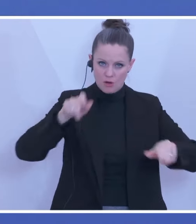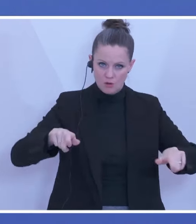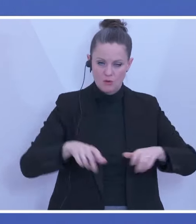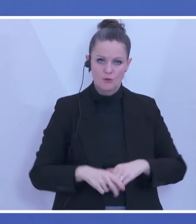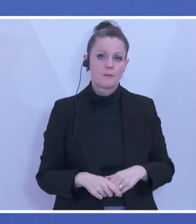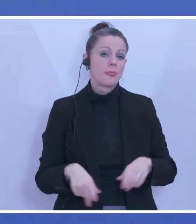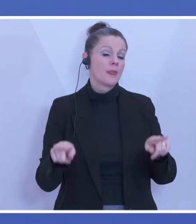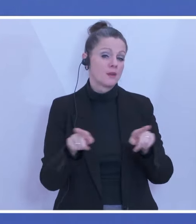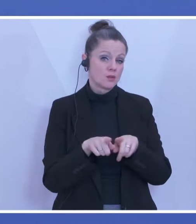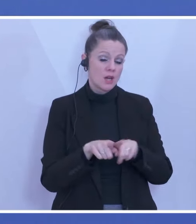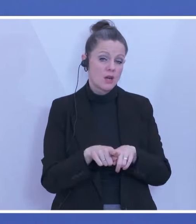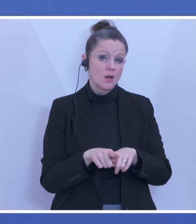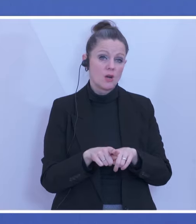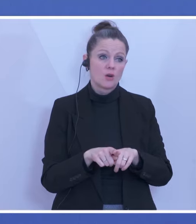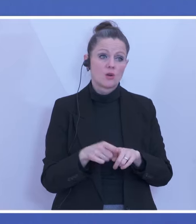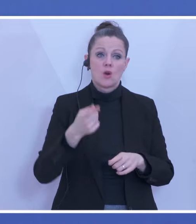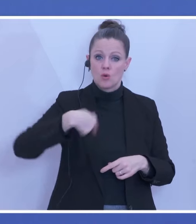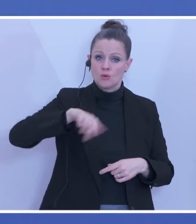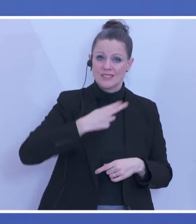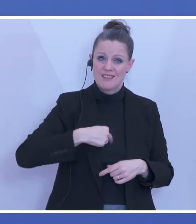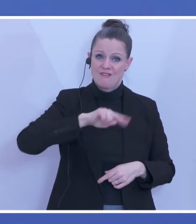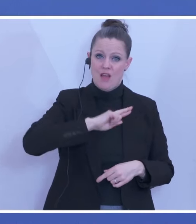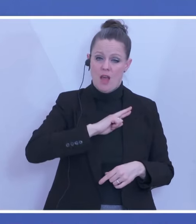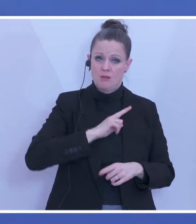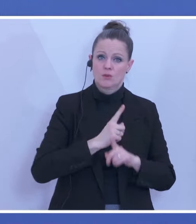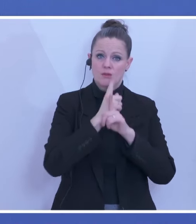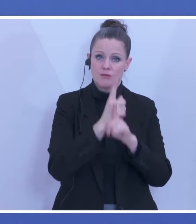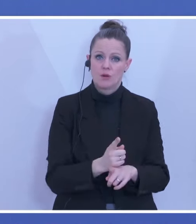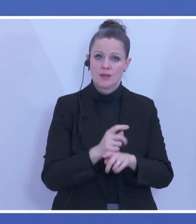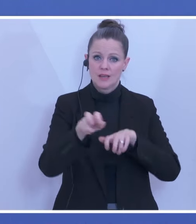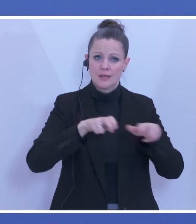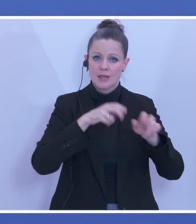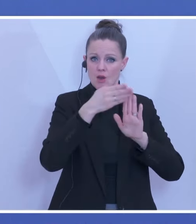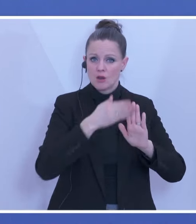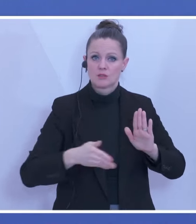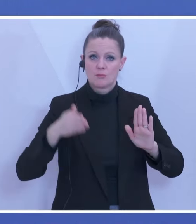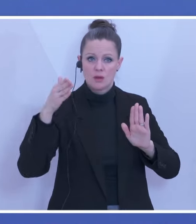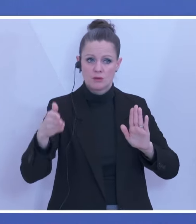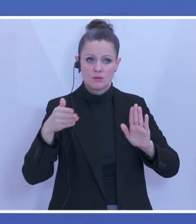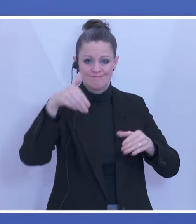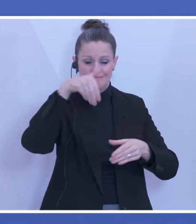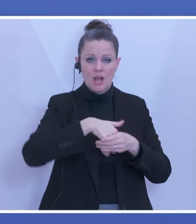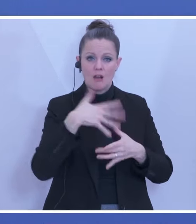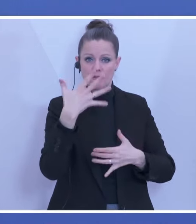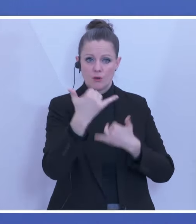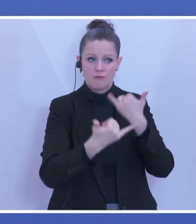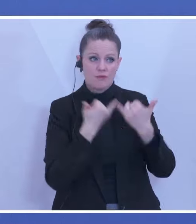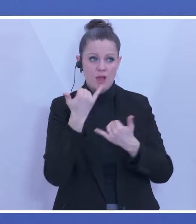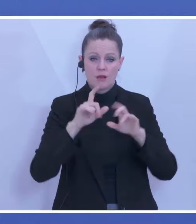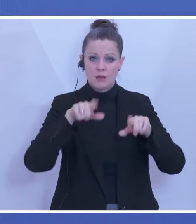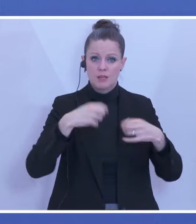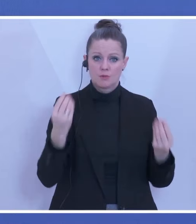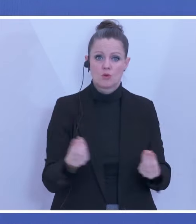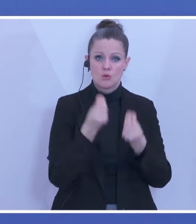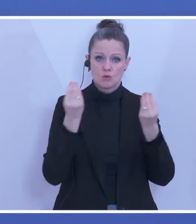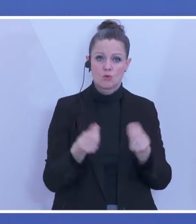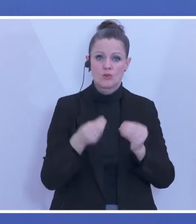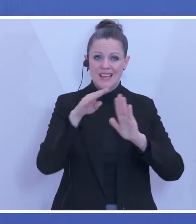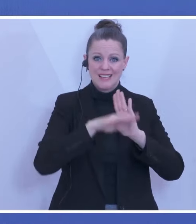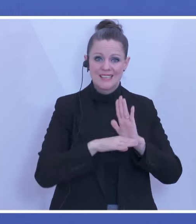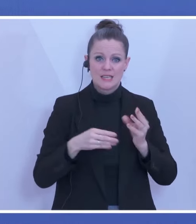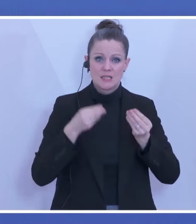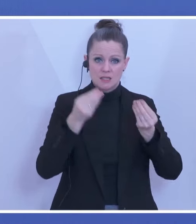ist es unserer Verantwortung entsprechend, weil die Legislaturperiode ist ja nicht umsonst auf fünf Jahren festgelegt. Das ist ja der Gesetzgeber, der muss ja damals